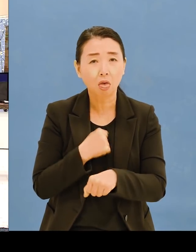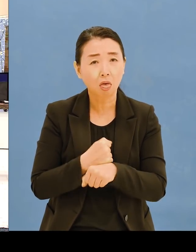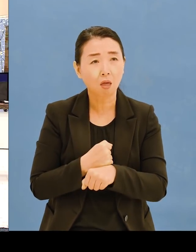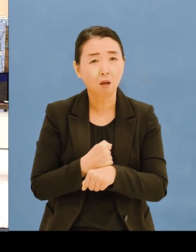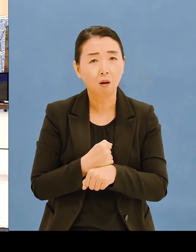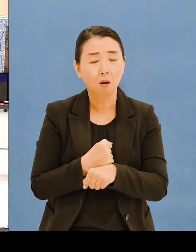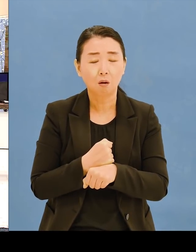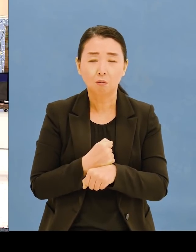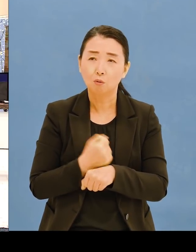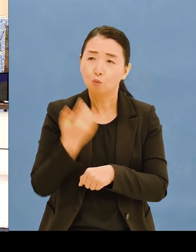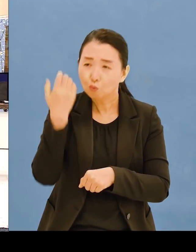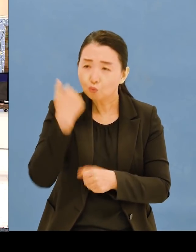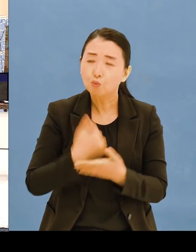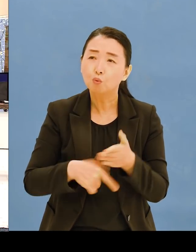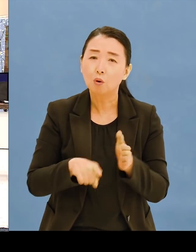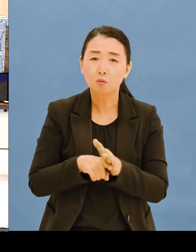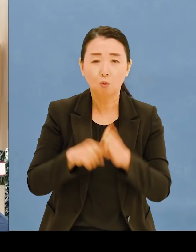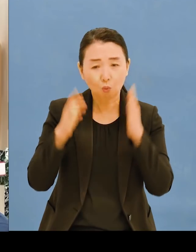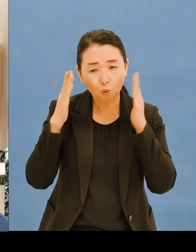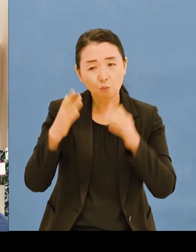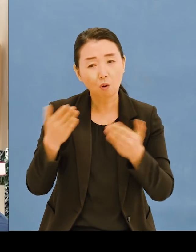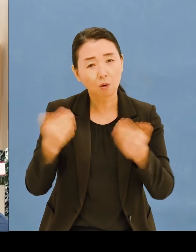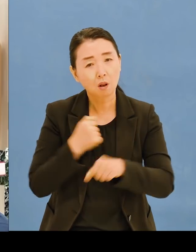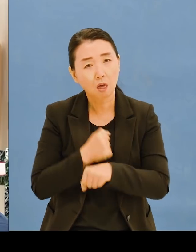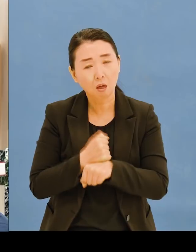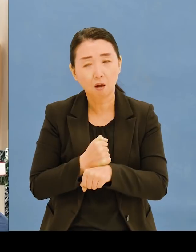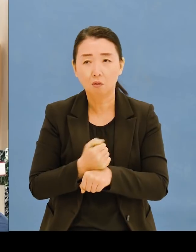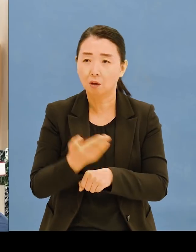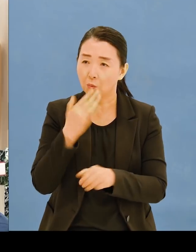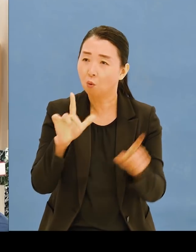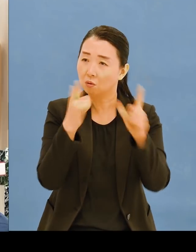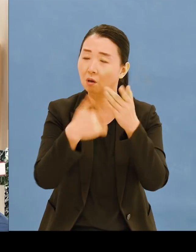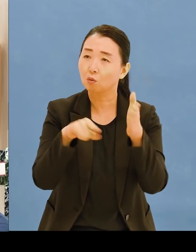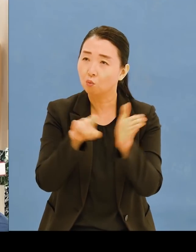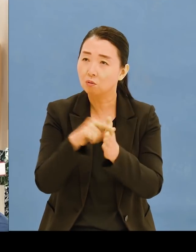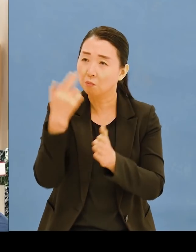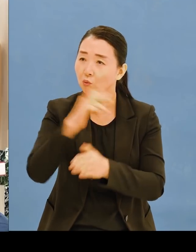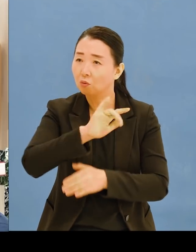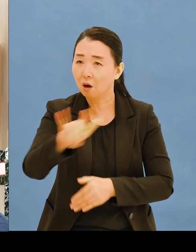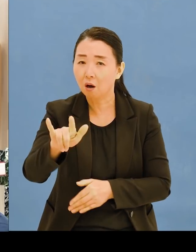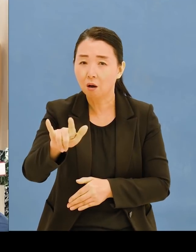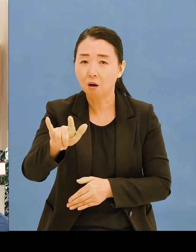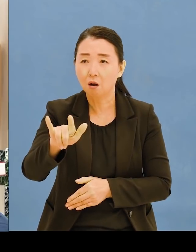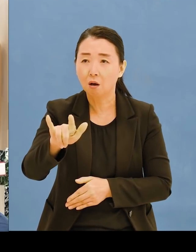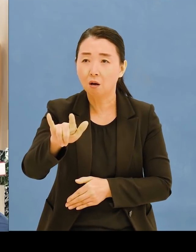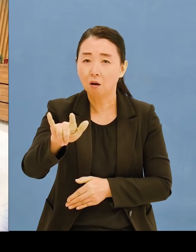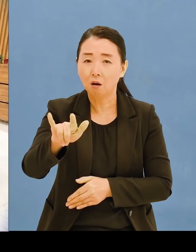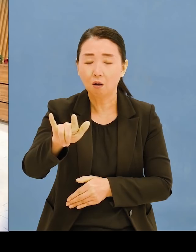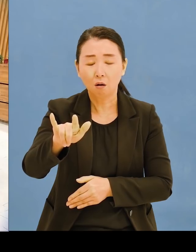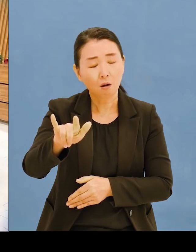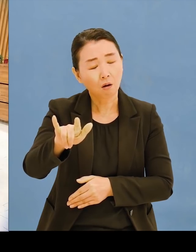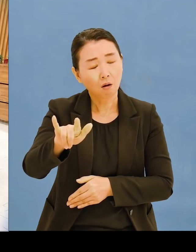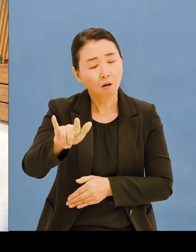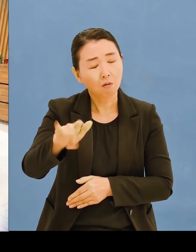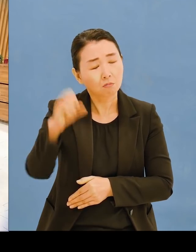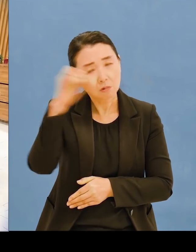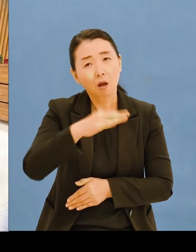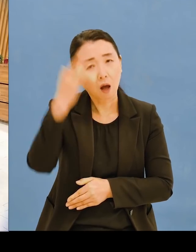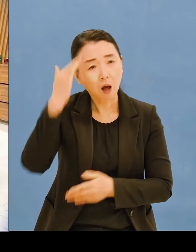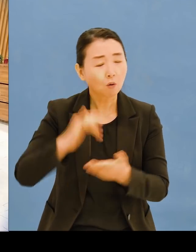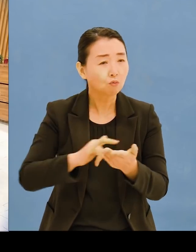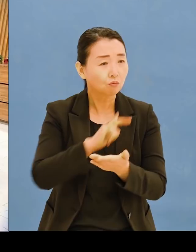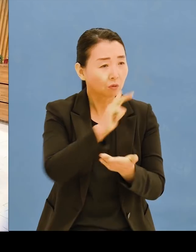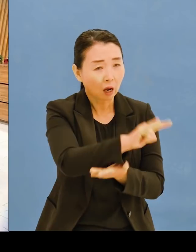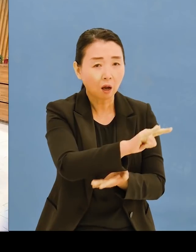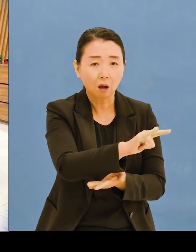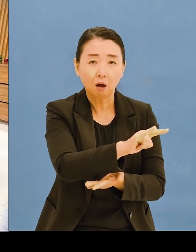고생하는 그렇게 거지? 공부를 하고 일을 하는 거지? 내가 단순히 여기 먹고 살라고 온 건가? 그럴 거면 한국에 가는 게 차라리 낫지. 한국에서는 내가 오히려 더